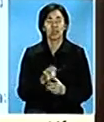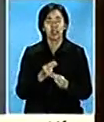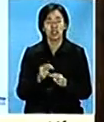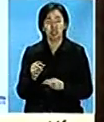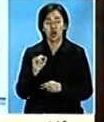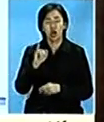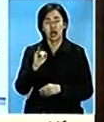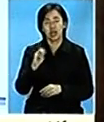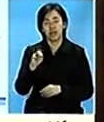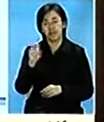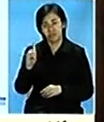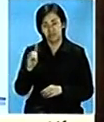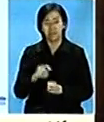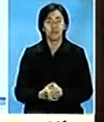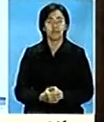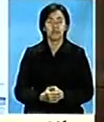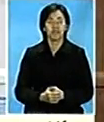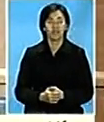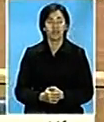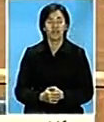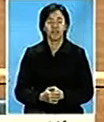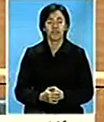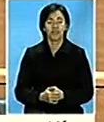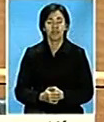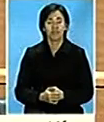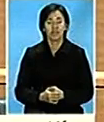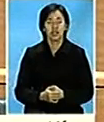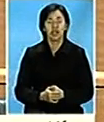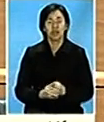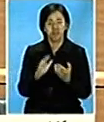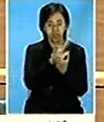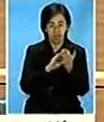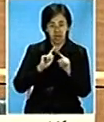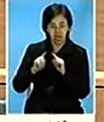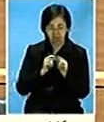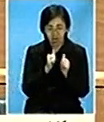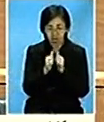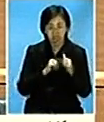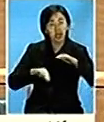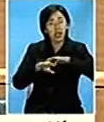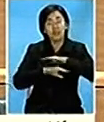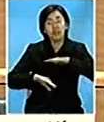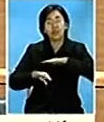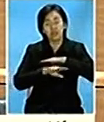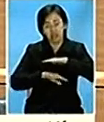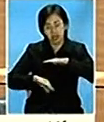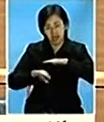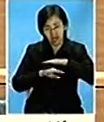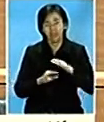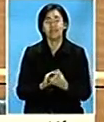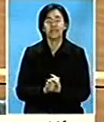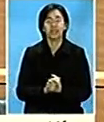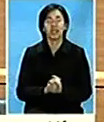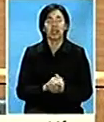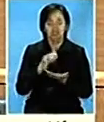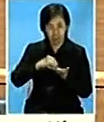หรือว่า IMD พบว่าอันดับความสามารถในการแข่งขันด้านโครงสร้างพื้นฐานของประเทศไทยโดยเฉพาะอย่างยิ่งด้